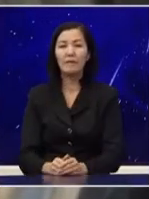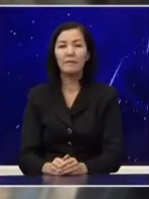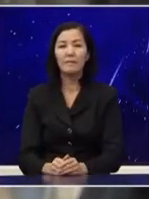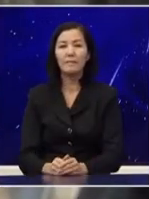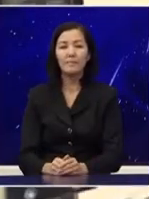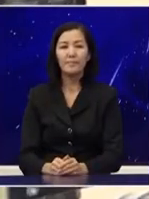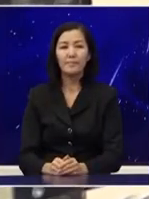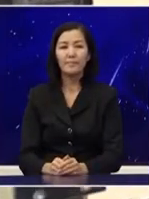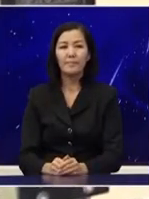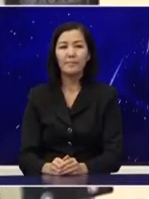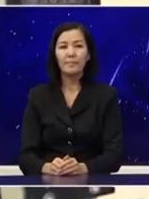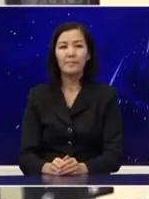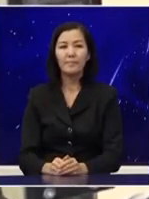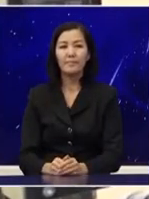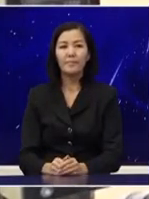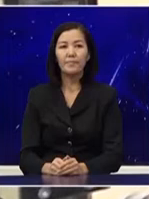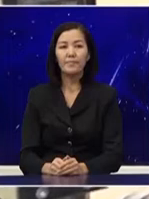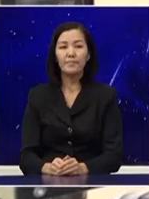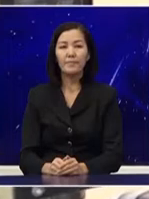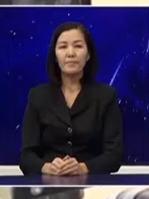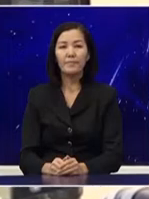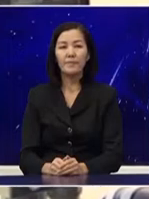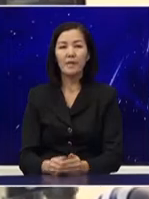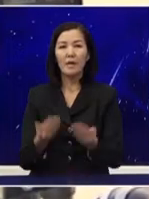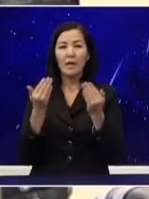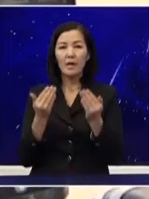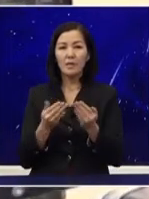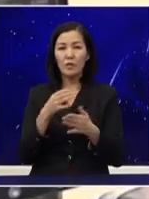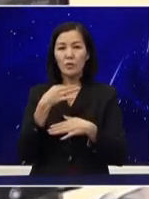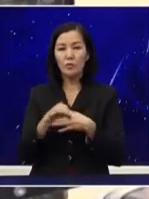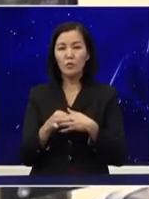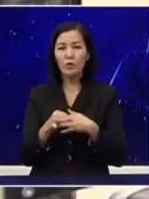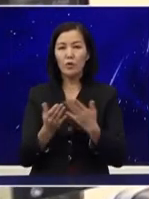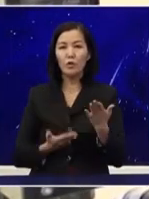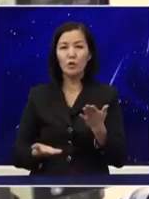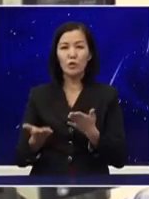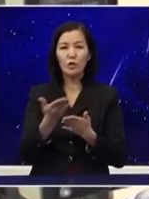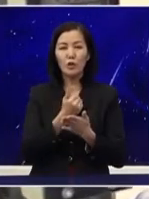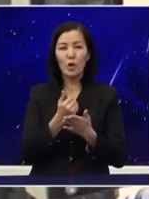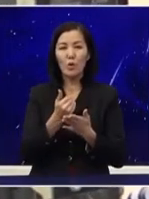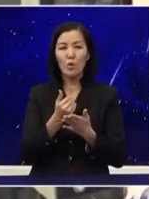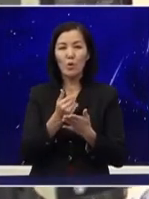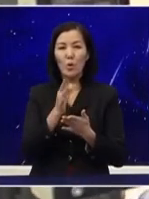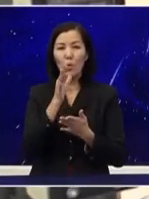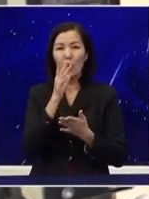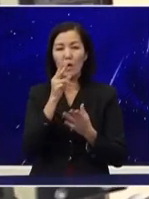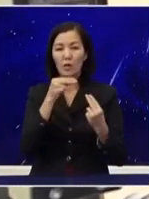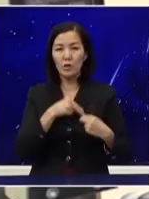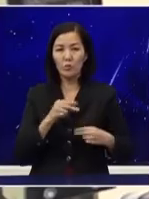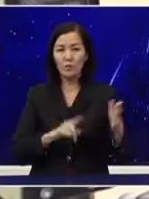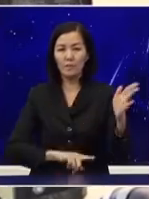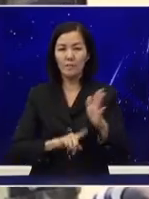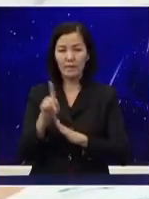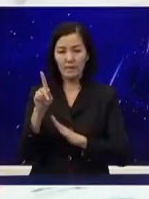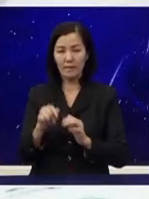жатырмыз. Астық елдің берекесі дейді ғой. Қазір дәл осы салада жұмыс істеп жүргенімізге өте